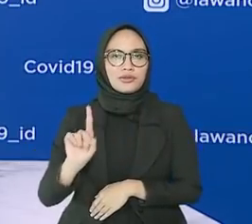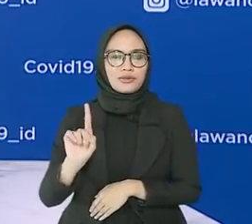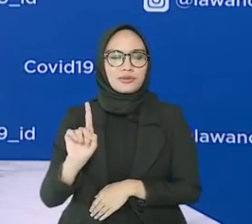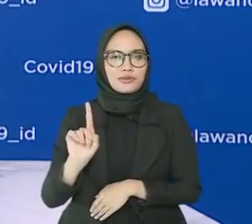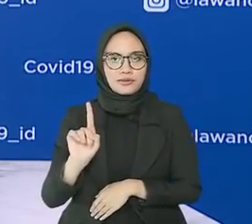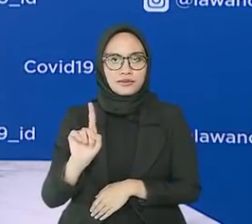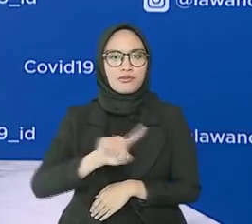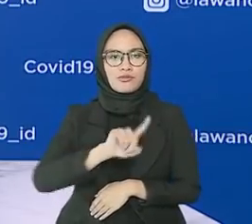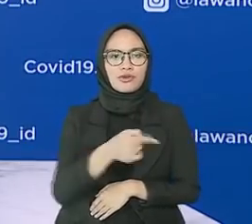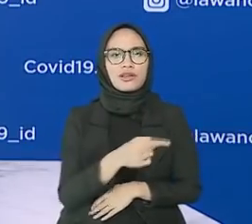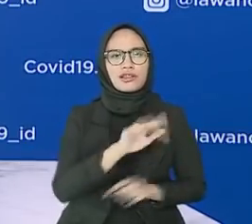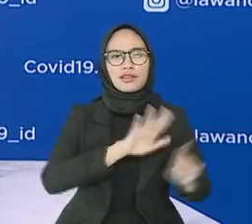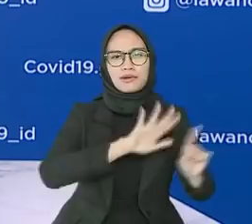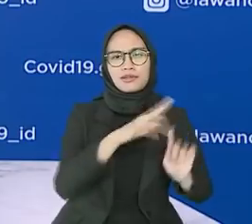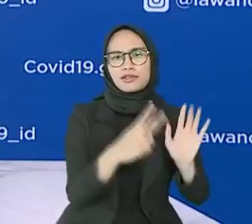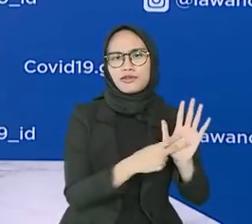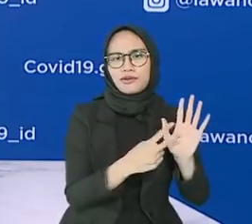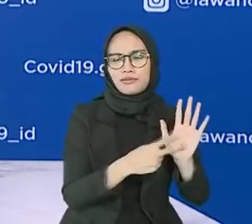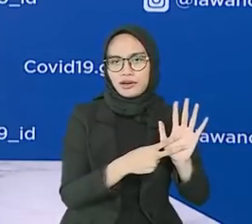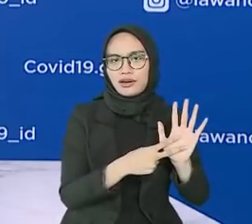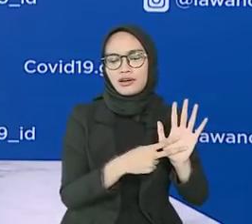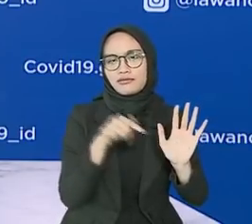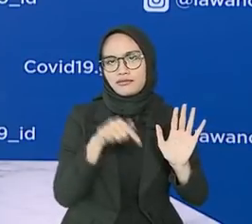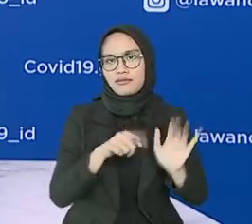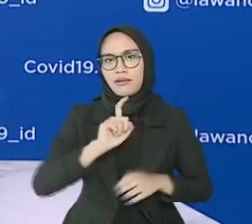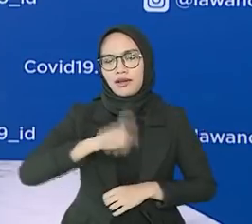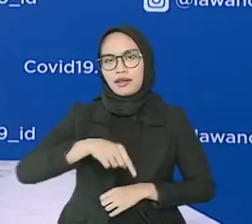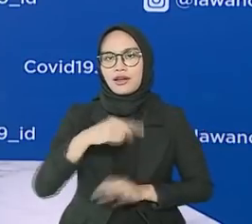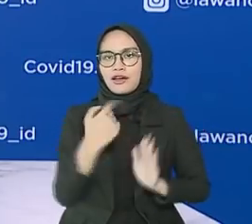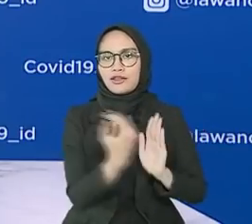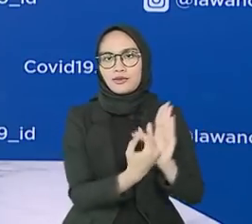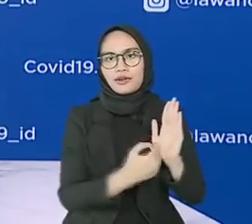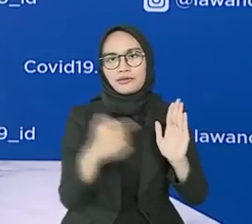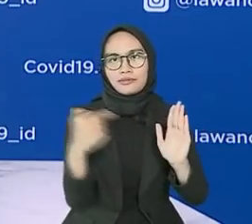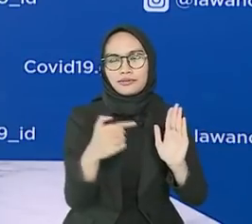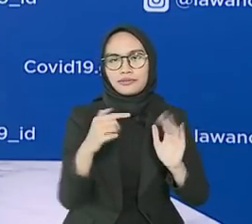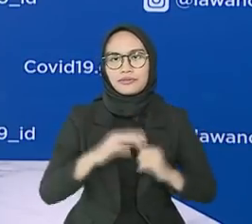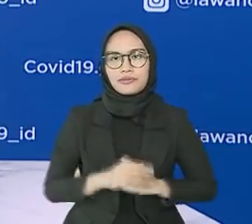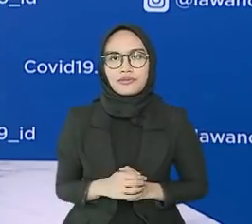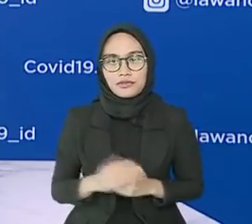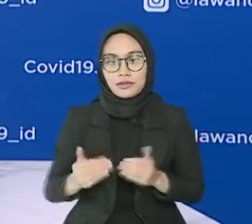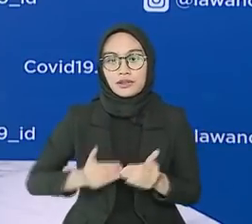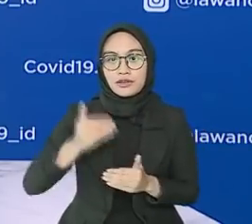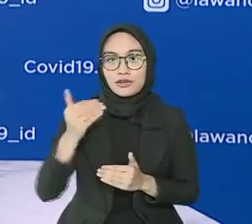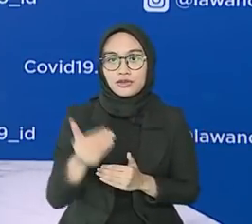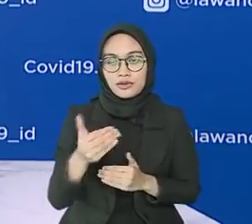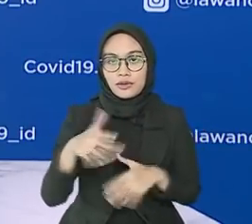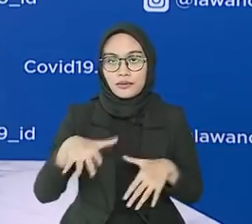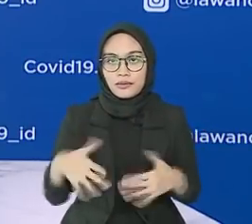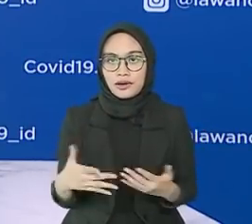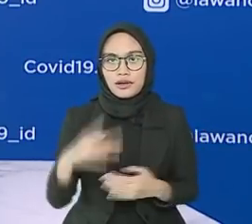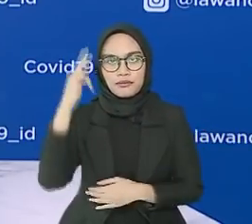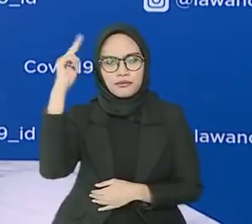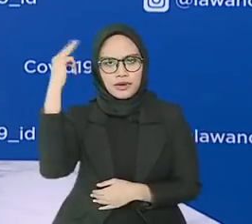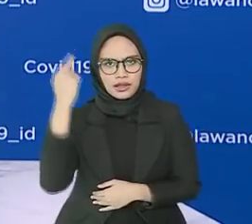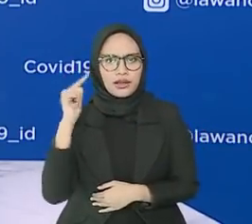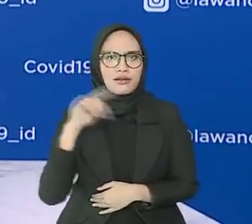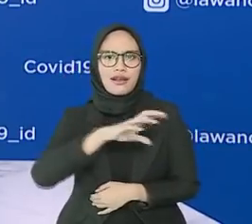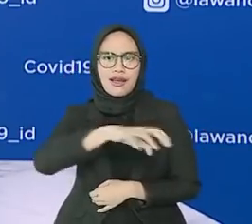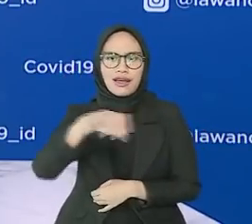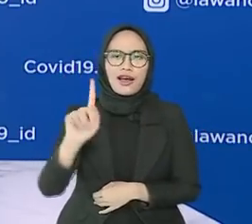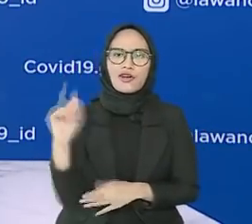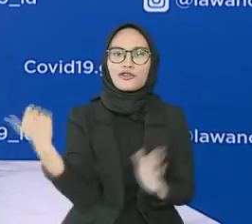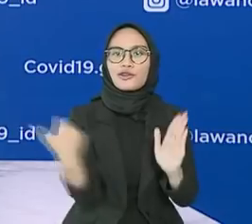hingga tanggal 15 November 2021. Selanjutnya, pemerintah daerah harus segera menerjemahkan